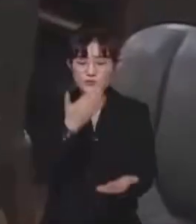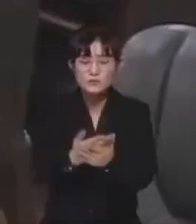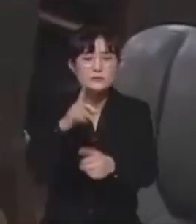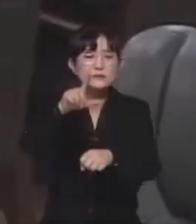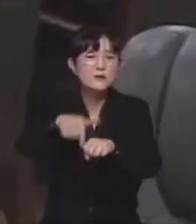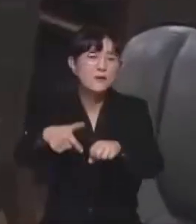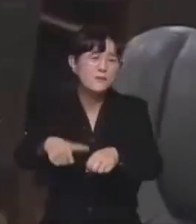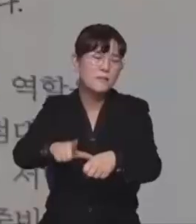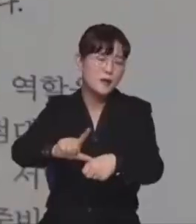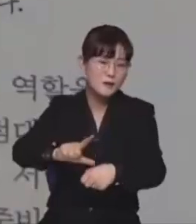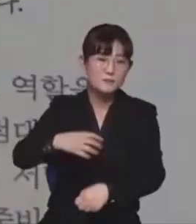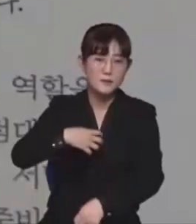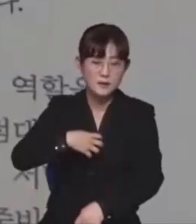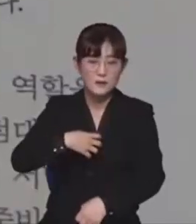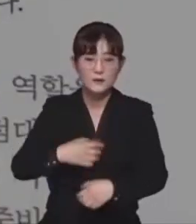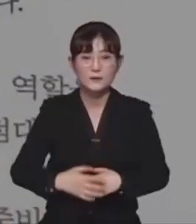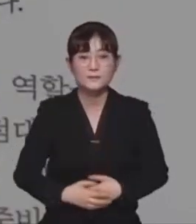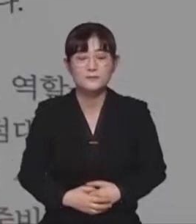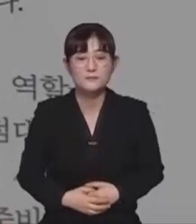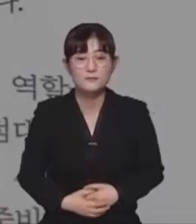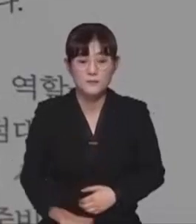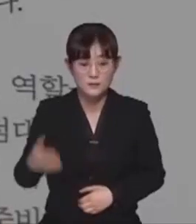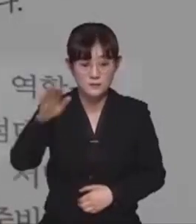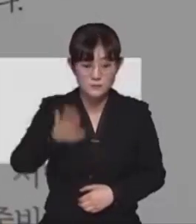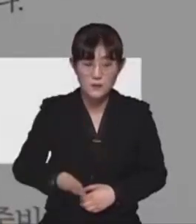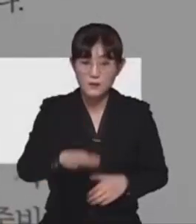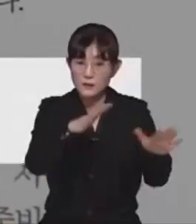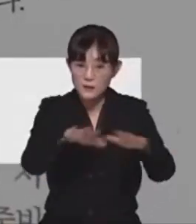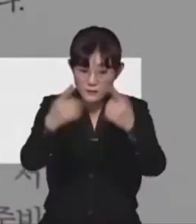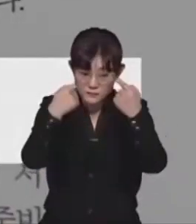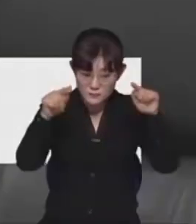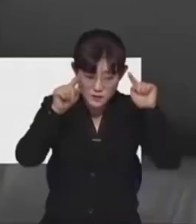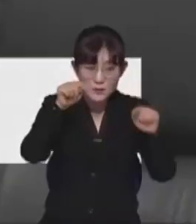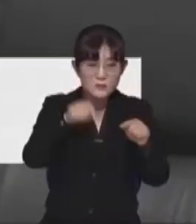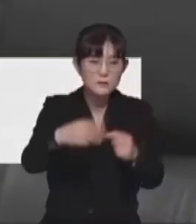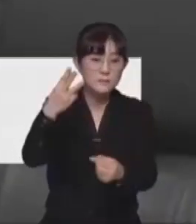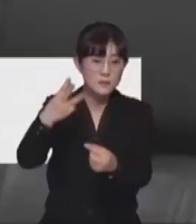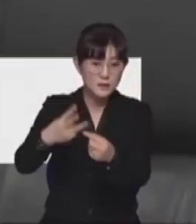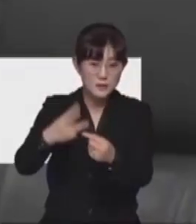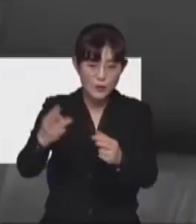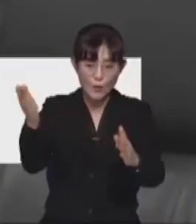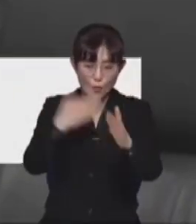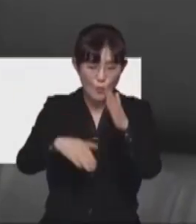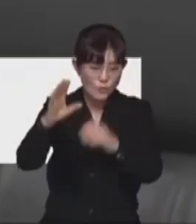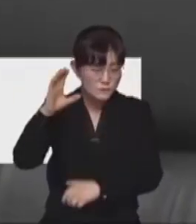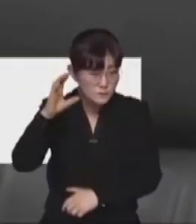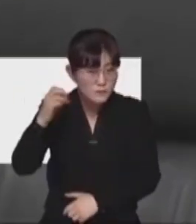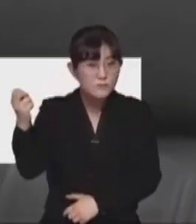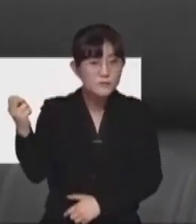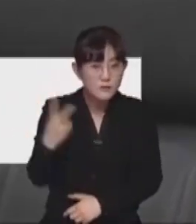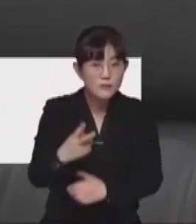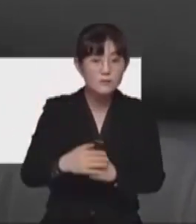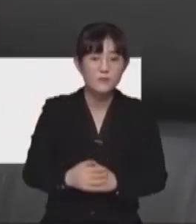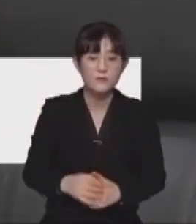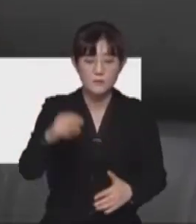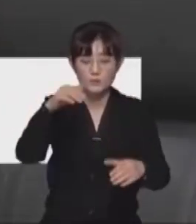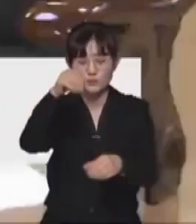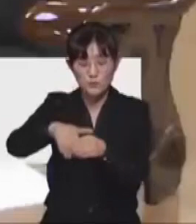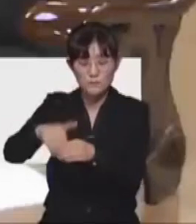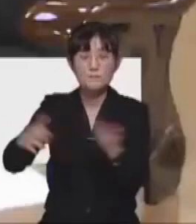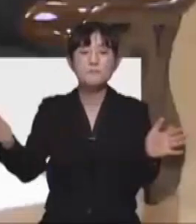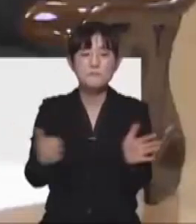수도 있습니다. 하지만 목포 해양대는 세 차례의 공청회와 내부 구성원들의 투표를 거친